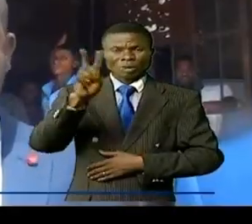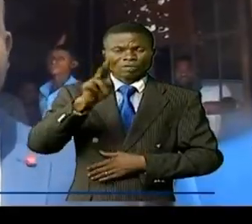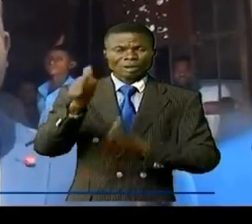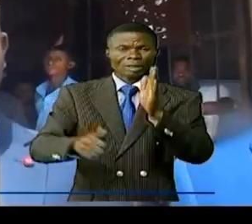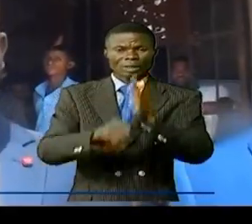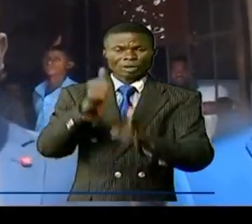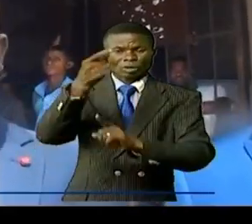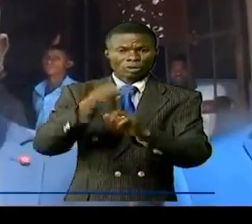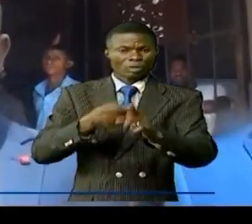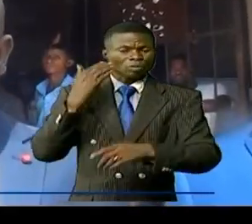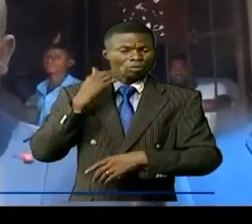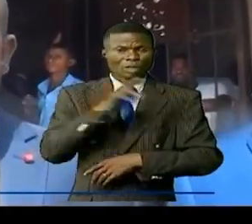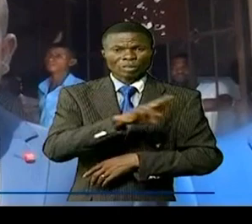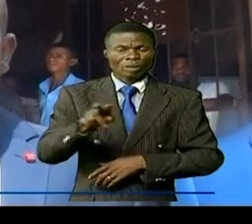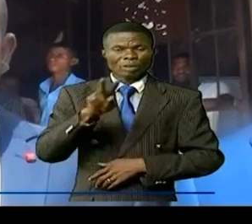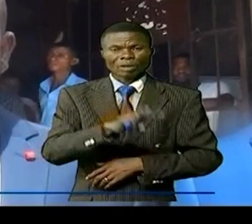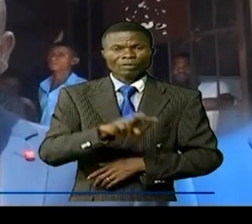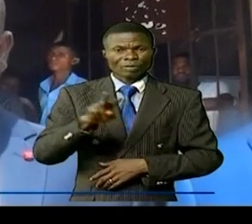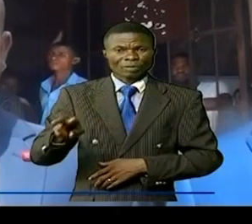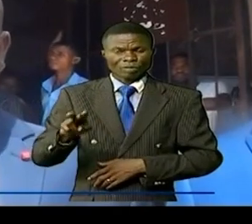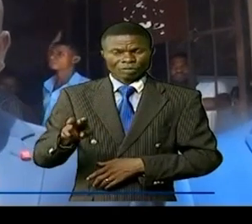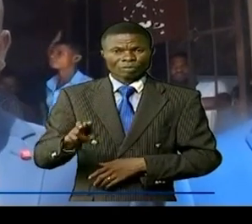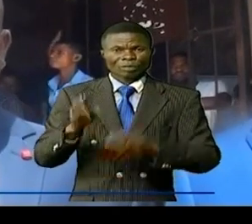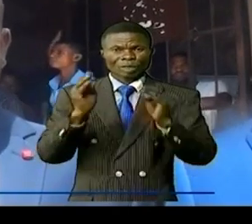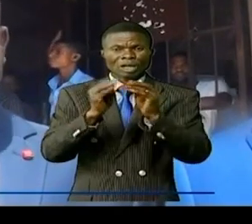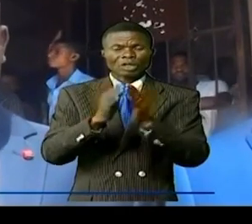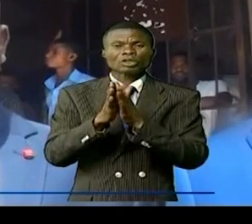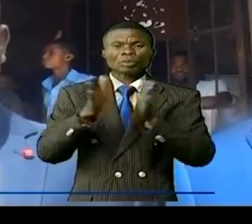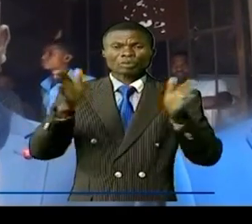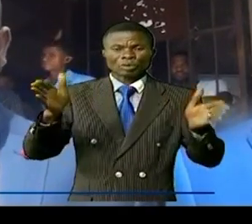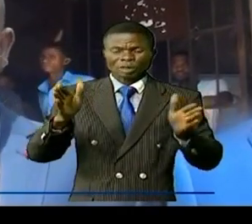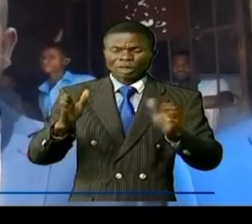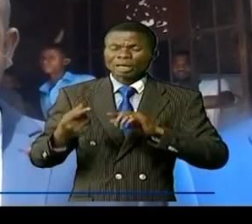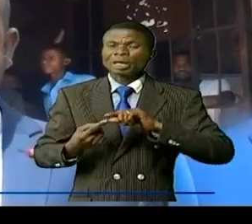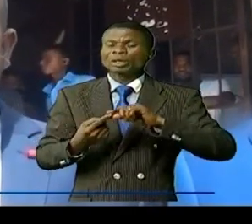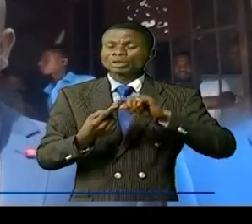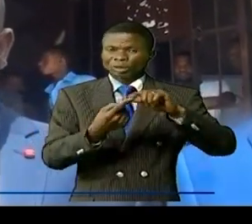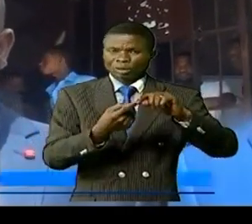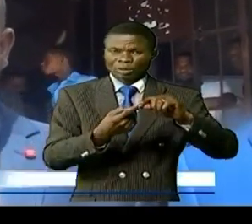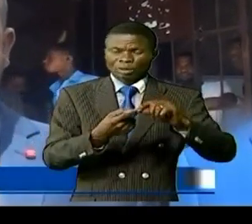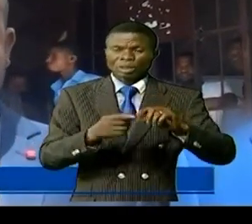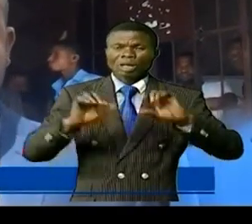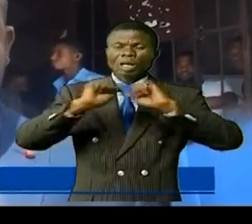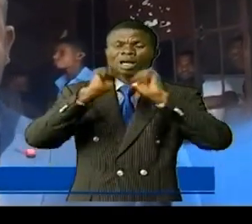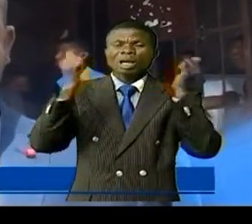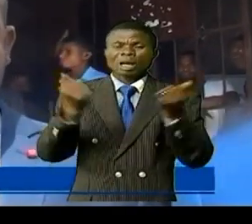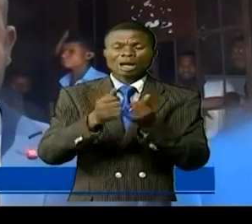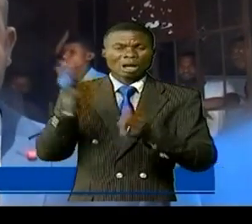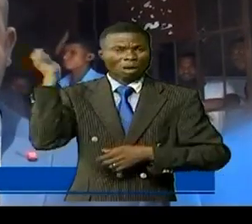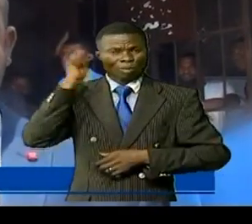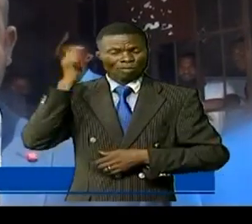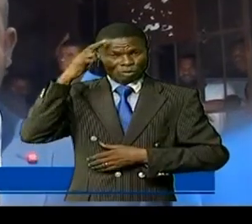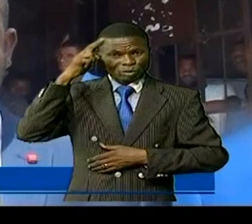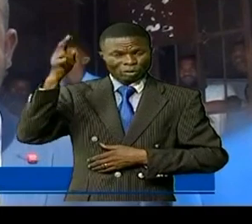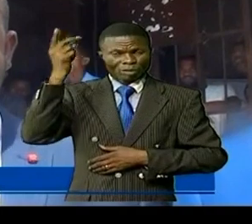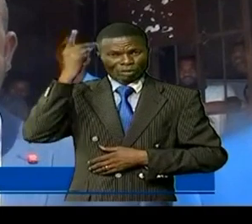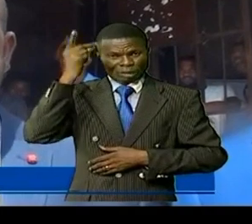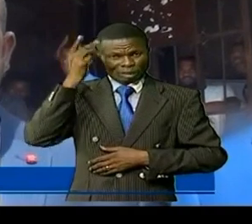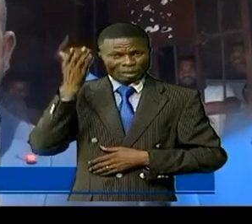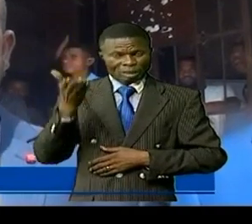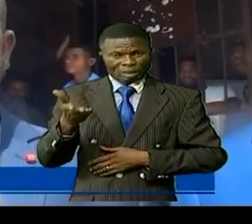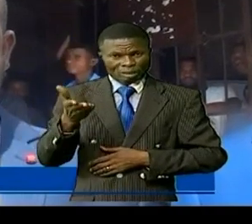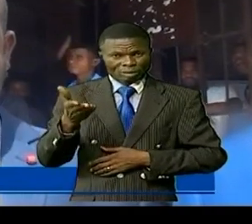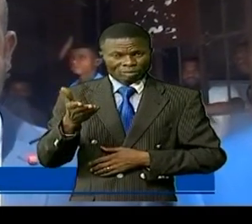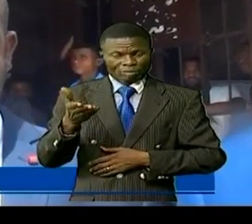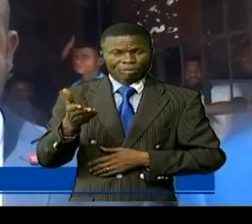11 mars 2022. S'est tenue une assemblée générale extraordinaire de l'association des professeurs de l'université de Kinshasa,